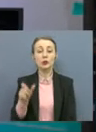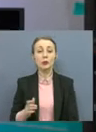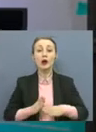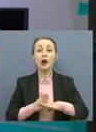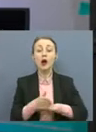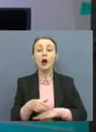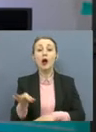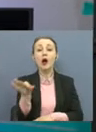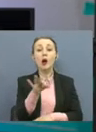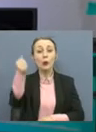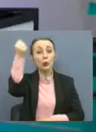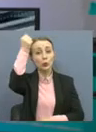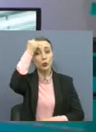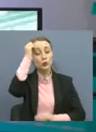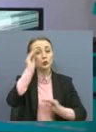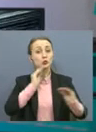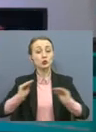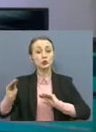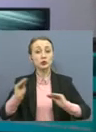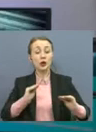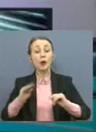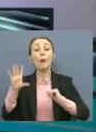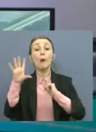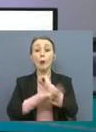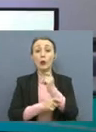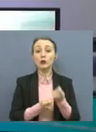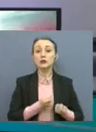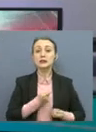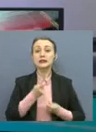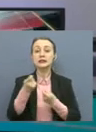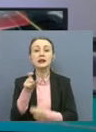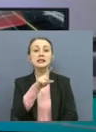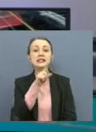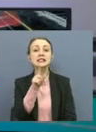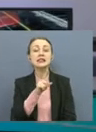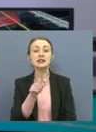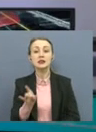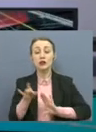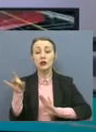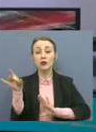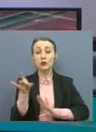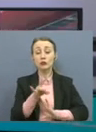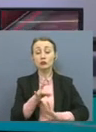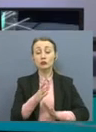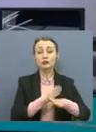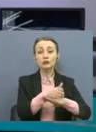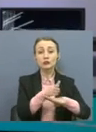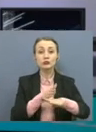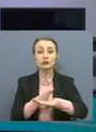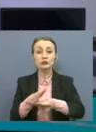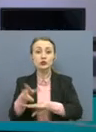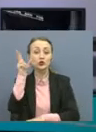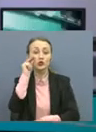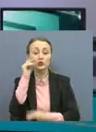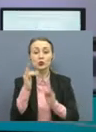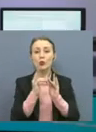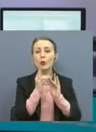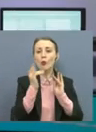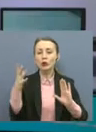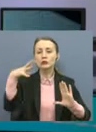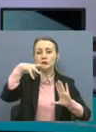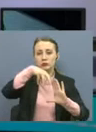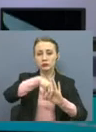аудандарына жұмыс сапармен барды. Ең алдымен Шағалалы өзенінен өтетін көпірдің құрылысымен Еленовка орта мектебіне жүргізілген күрделі жөндеу